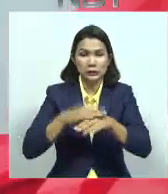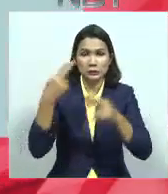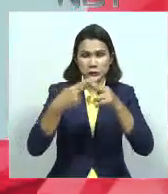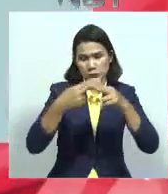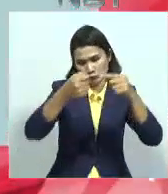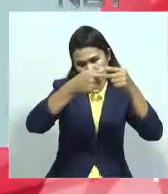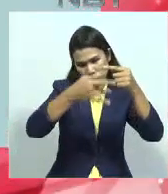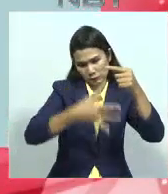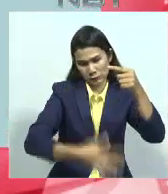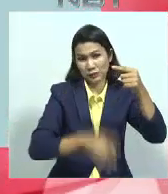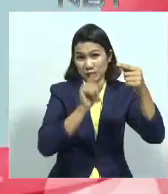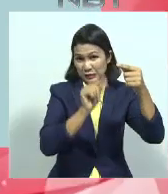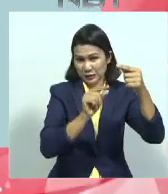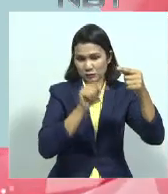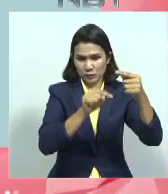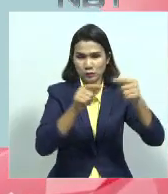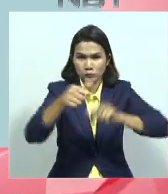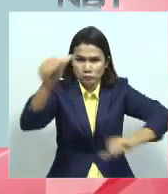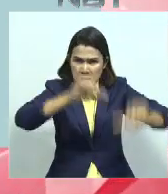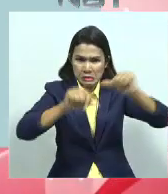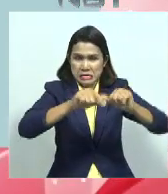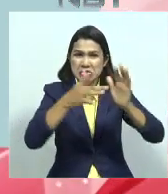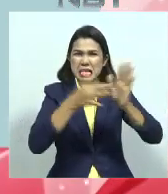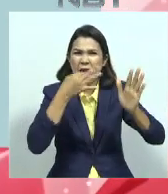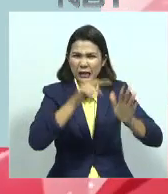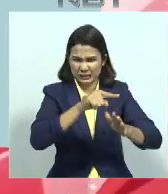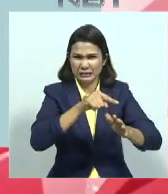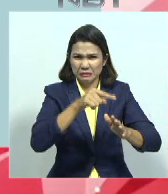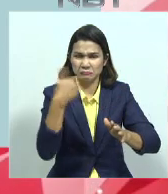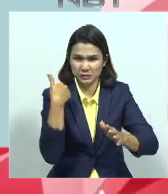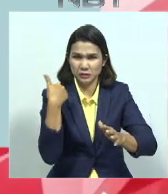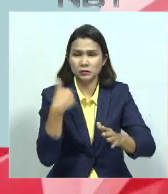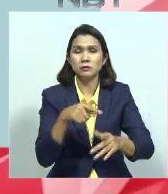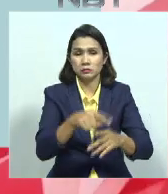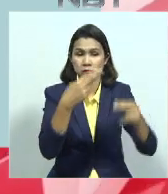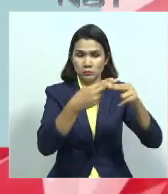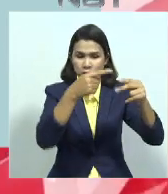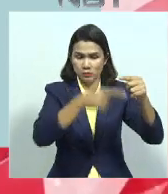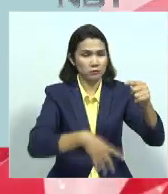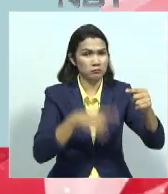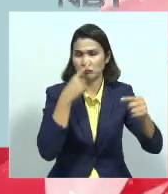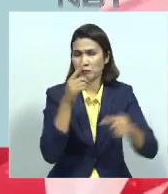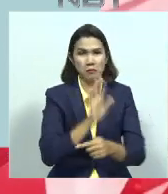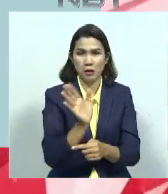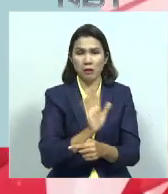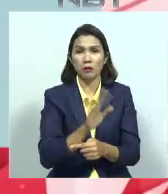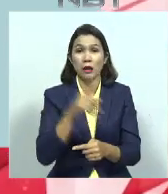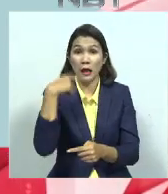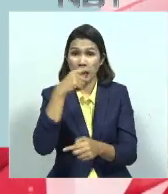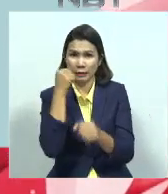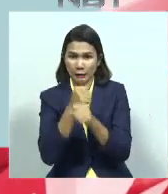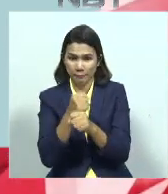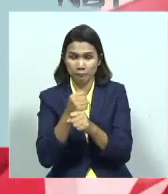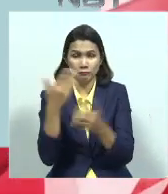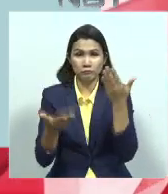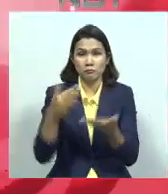ยี่ห้อพบว่ามีสารไซบูทรามีนผสมอยู่ซึ่งผลิตภัณฑ์เหล่านั้นเนี่ยถือเป็นอาหารไม่บริสุทธิ์ผู้ใดผลิตน